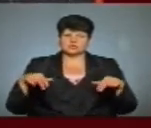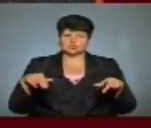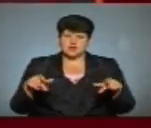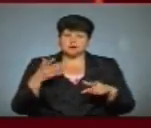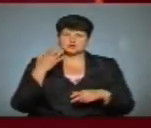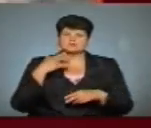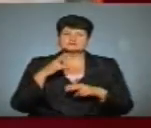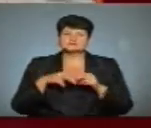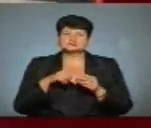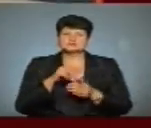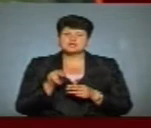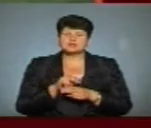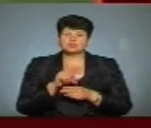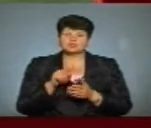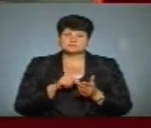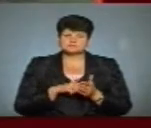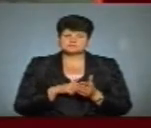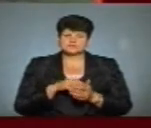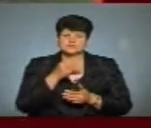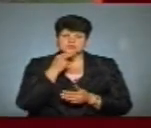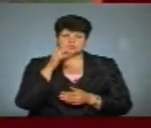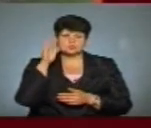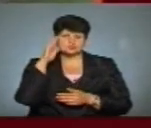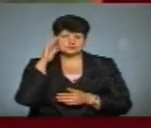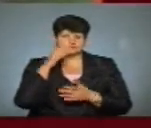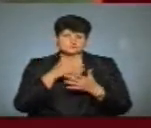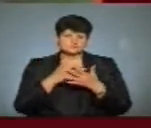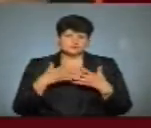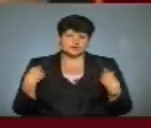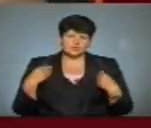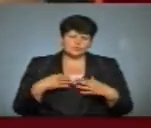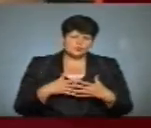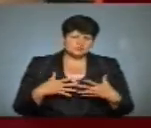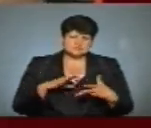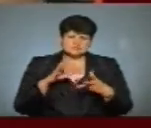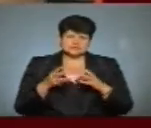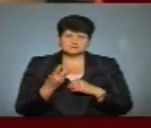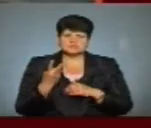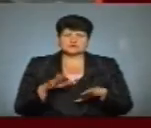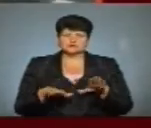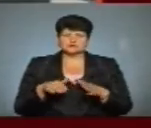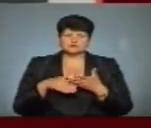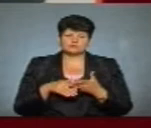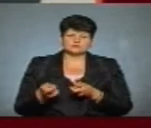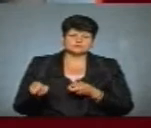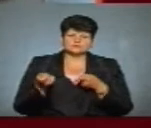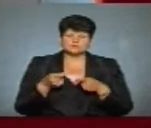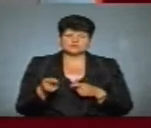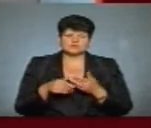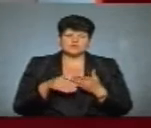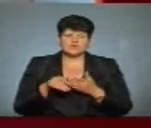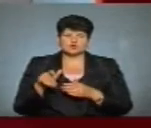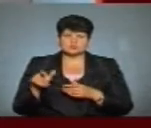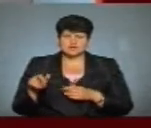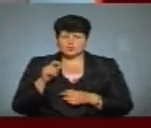ремонт? Їжу, воду, засоби гігієни та одяг. Загалом 3 тонни допомоги везуть тернопільські волонтери